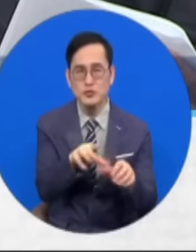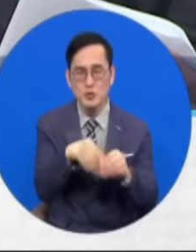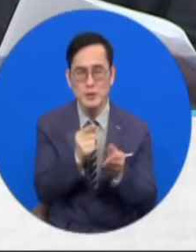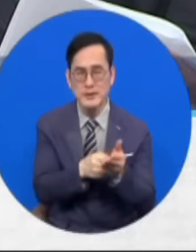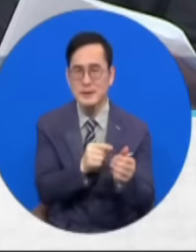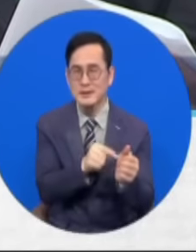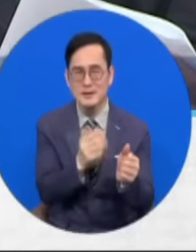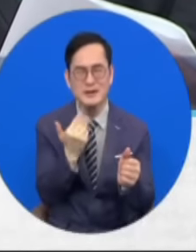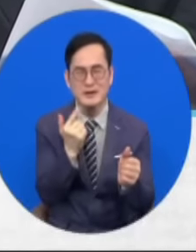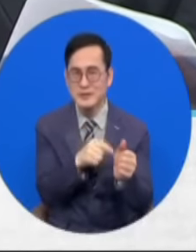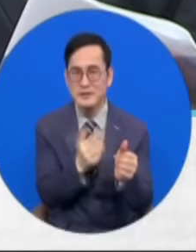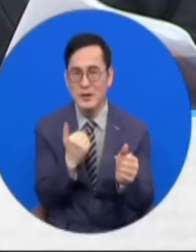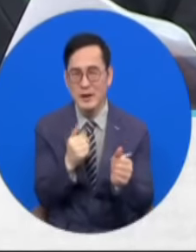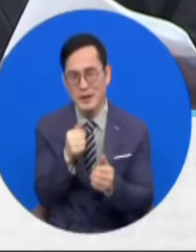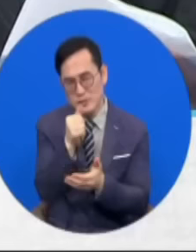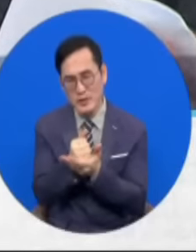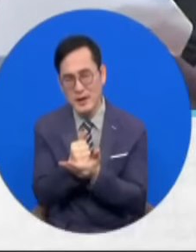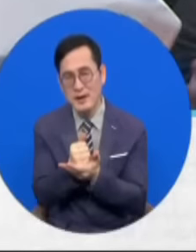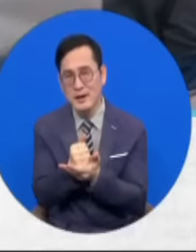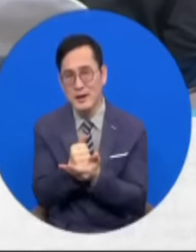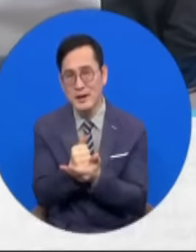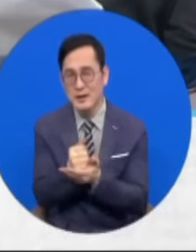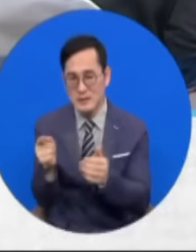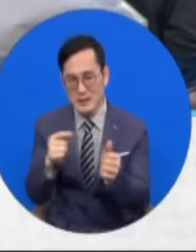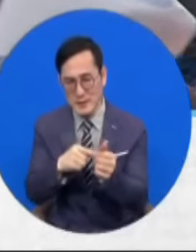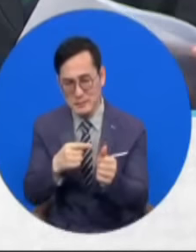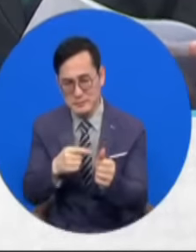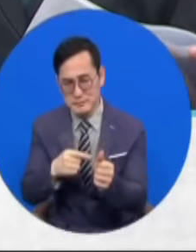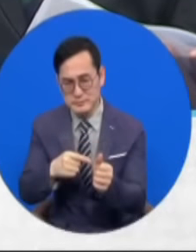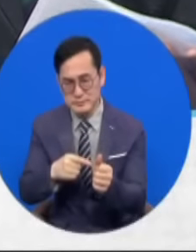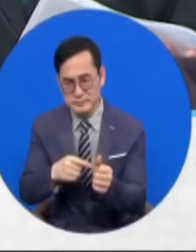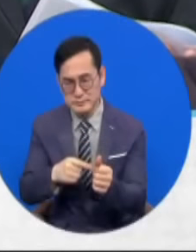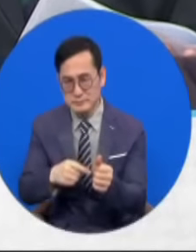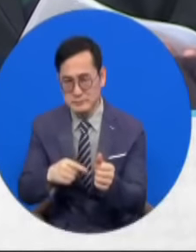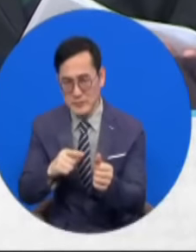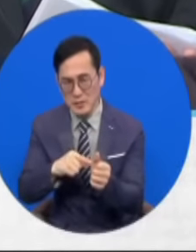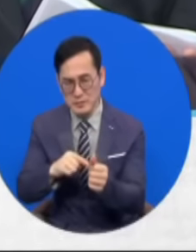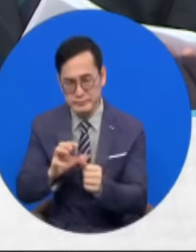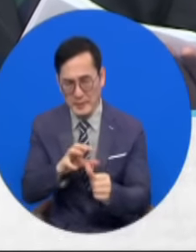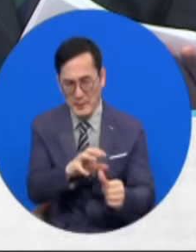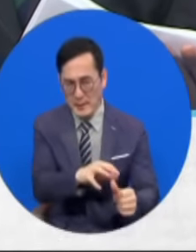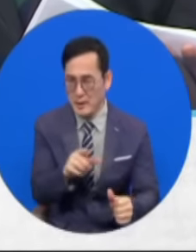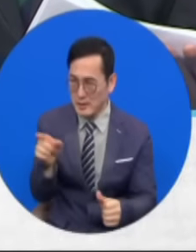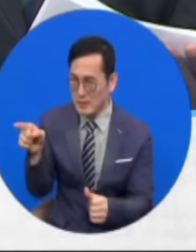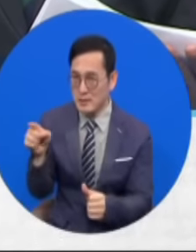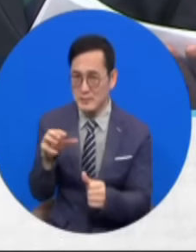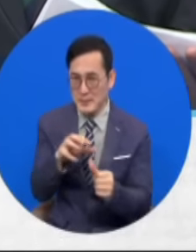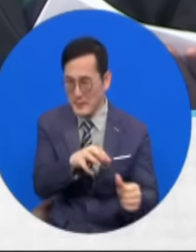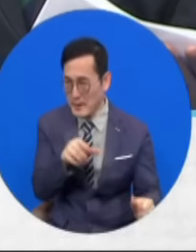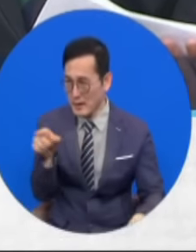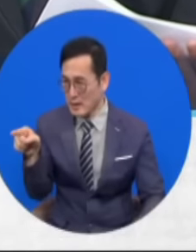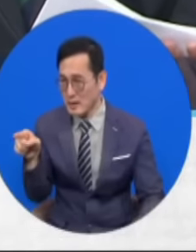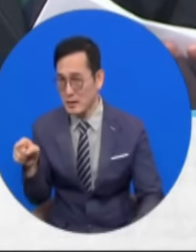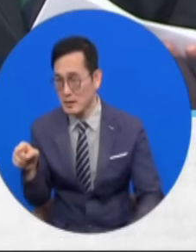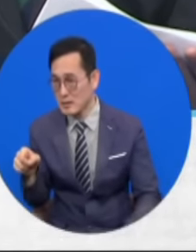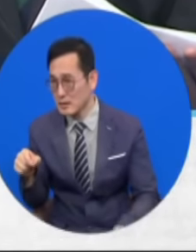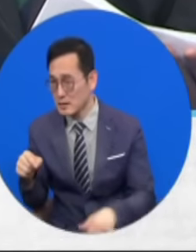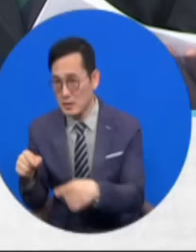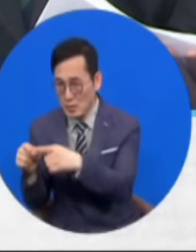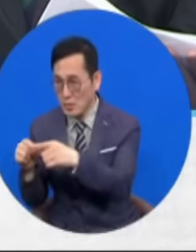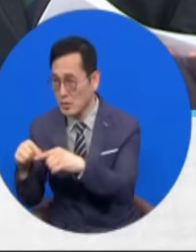무혐의가 나오긴 했으나 여전히 뭐 다른 거에 대해서는 내부 그 자체 조사가 없지 않았느냐 자정 노력이 없지